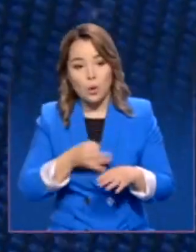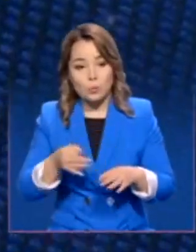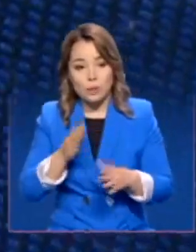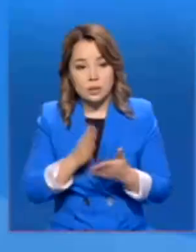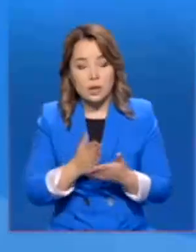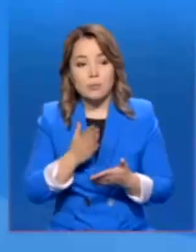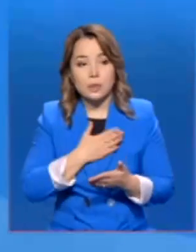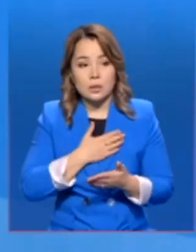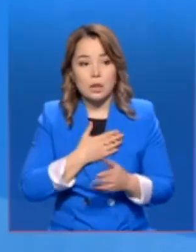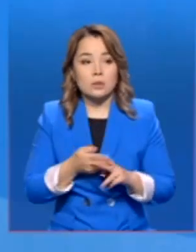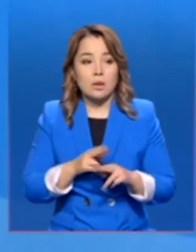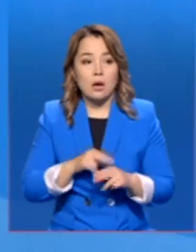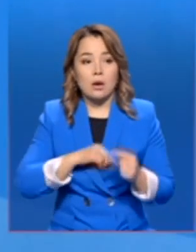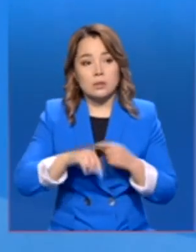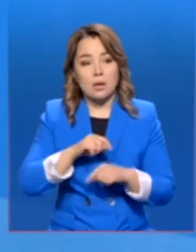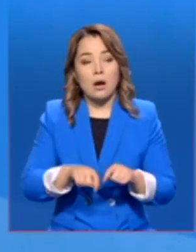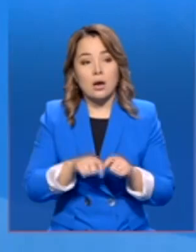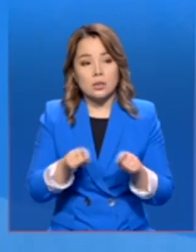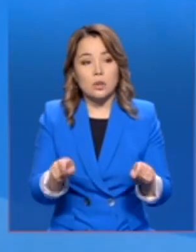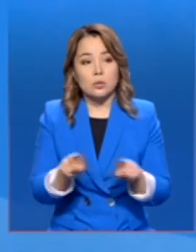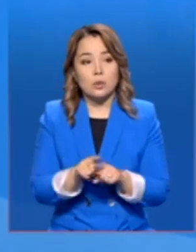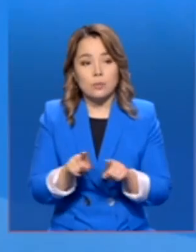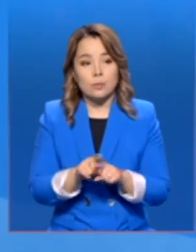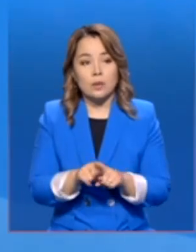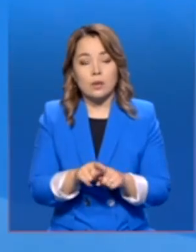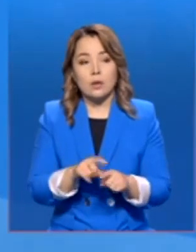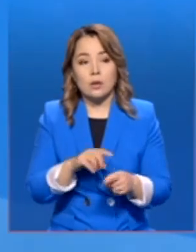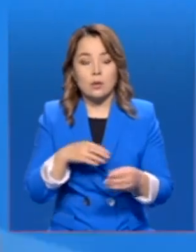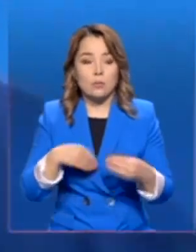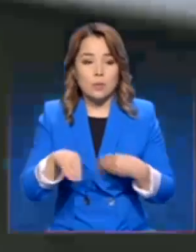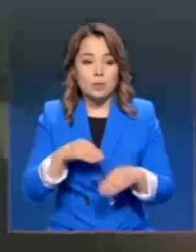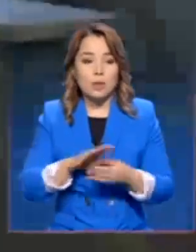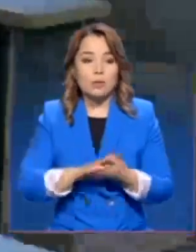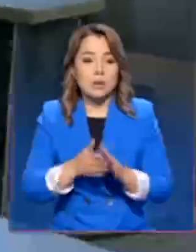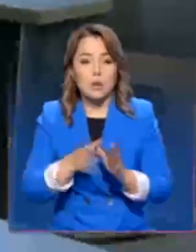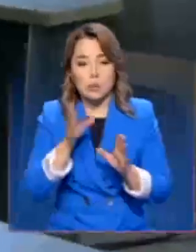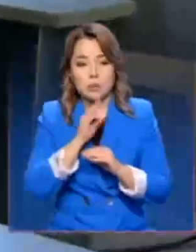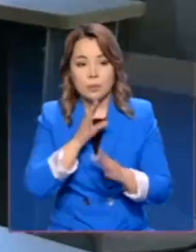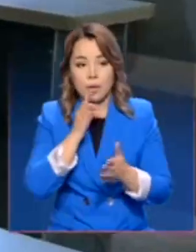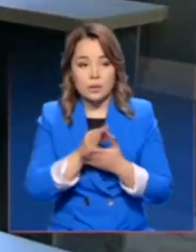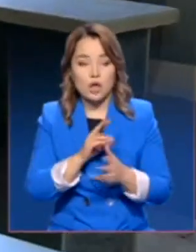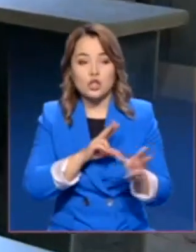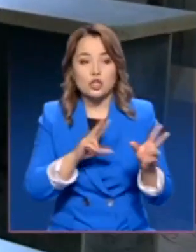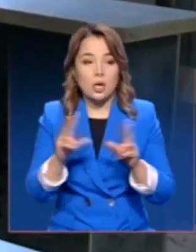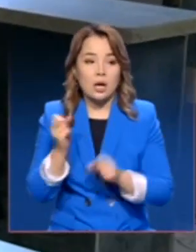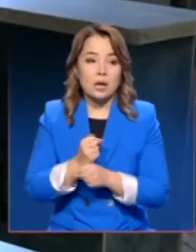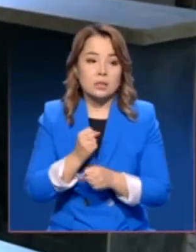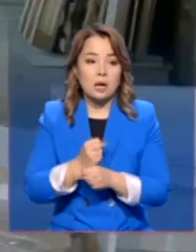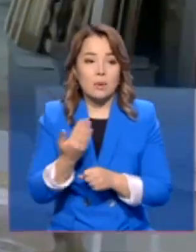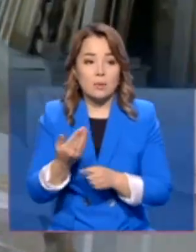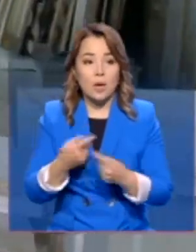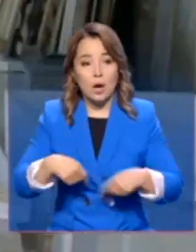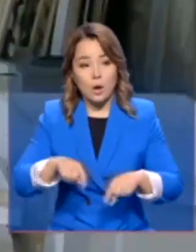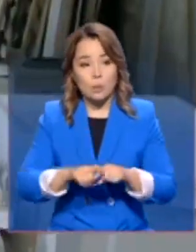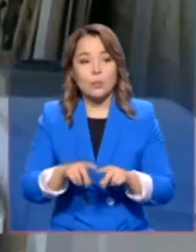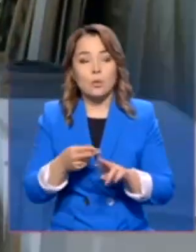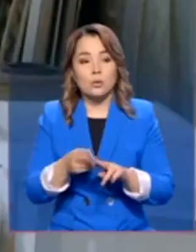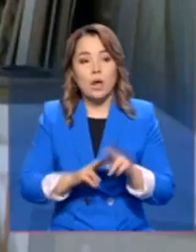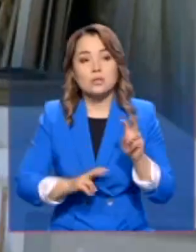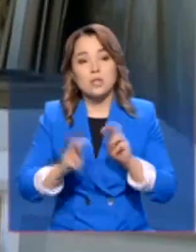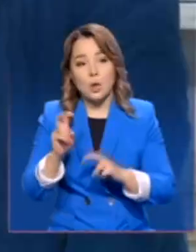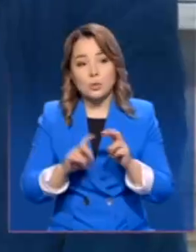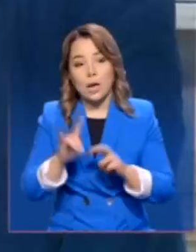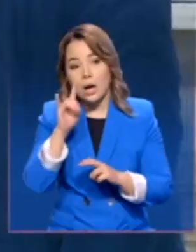Біз ол кәсіпорын ашылғанмен не рентабельный болды, не окупаем болды. Жиһаз жасаушылар қауымдастығы болса, мұндай